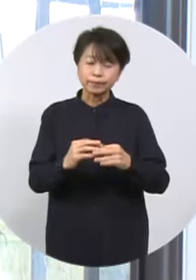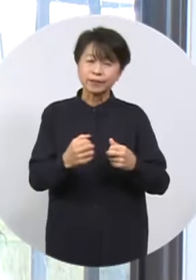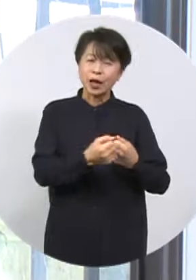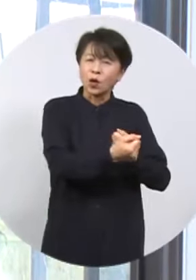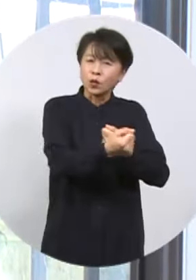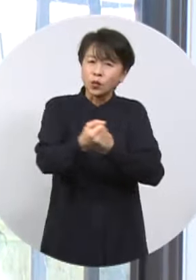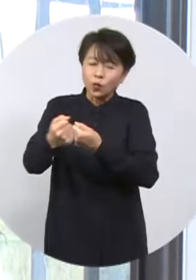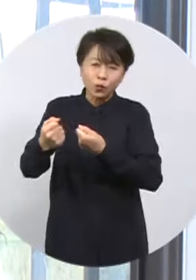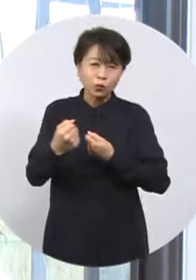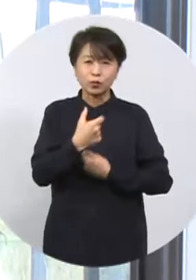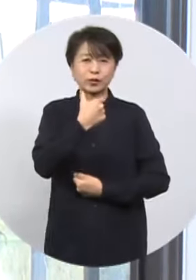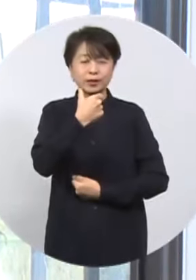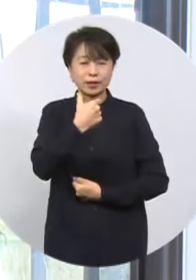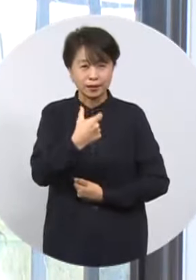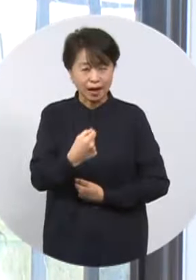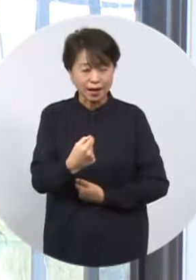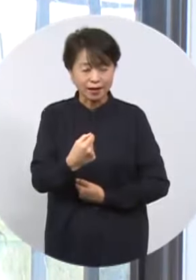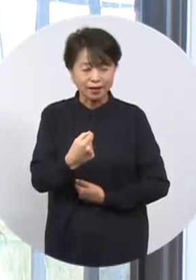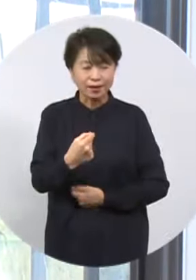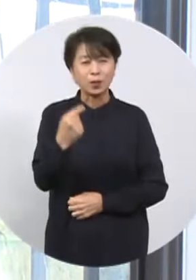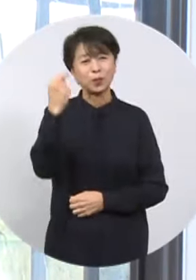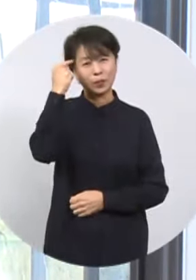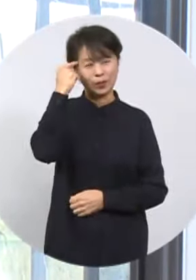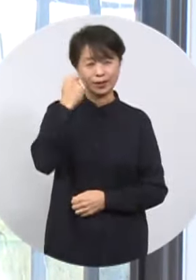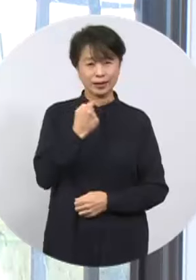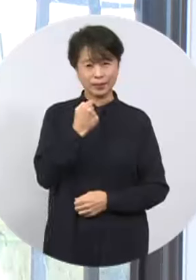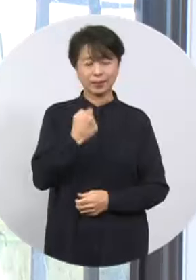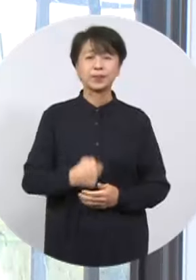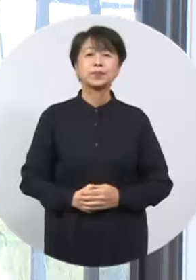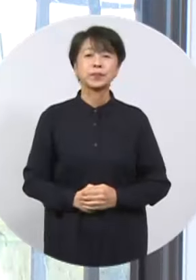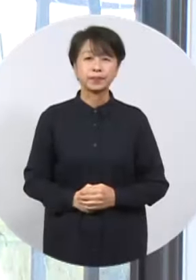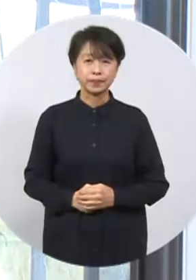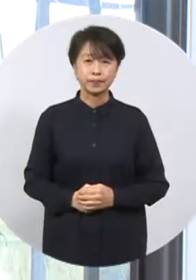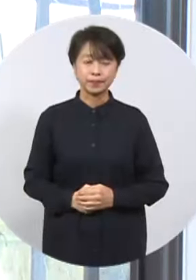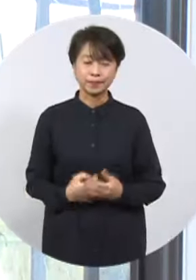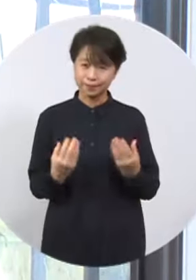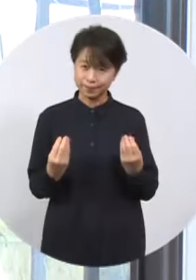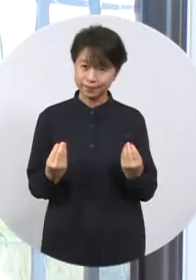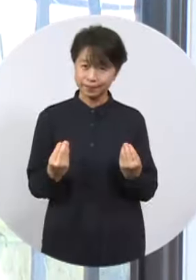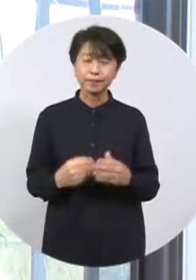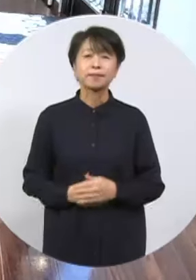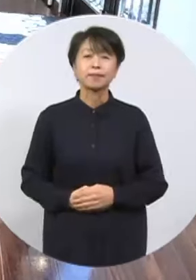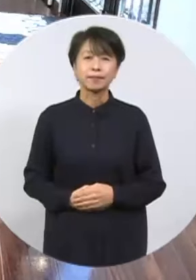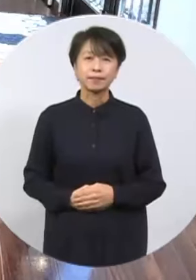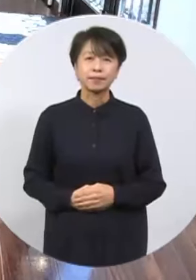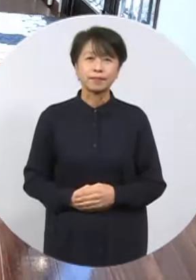共有し合っていきたいなというのが私の願いでございます。以上でございます。